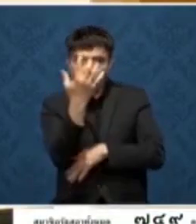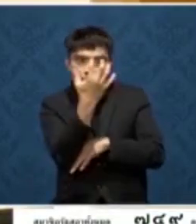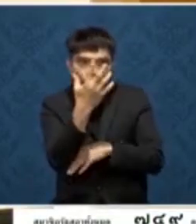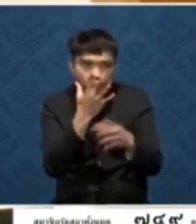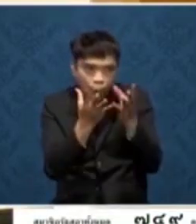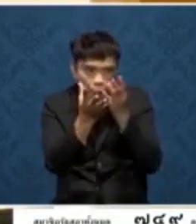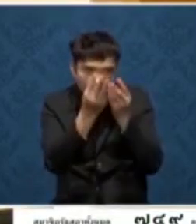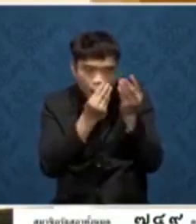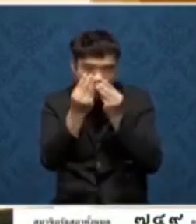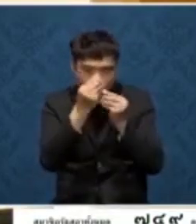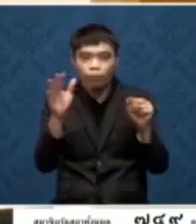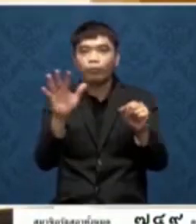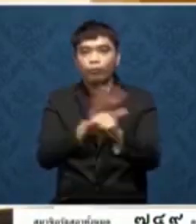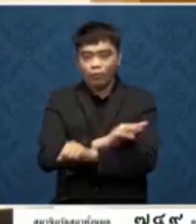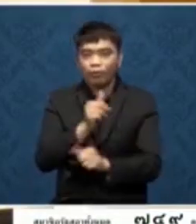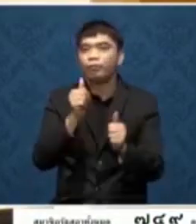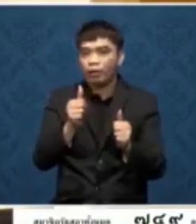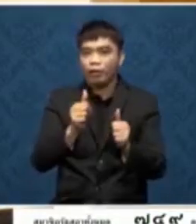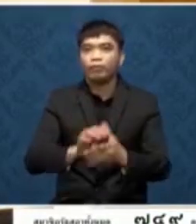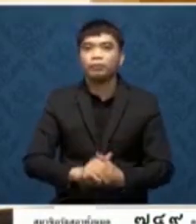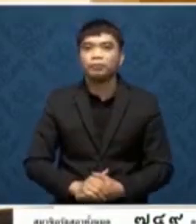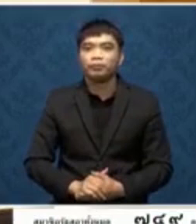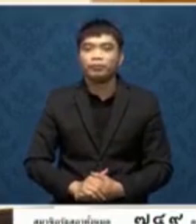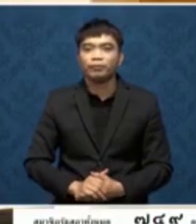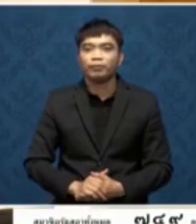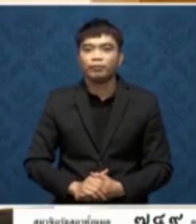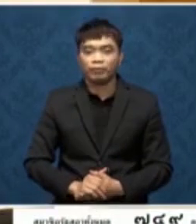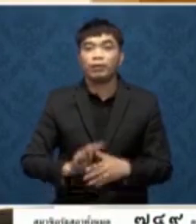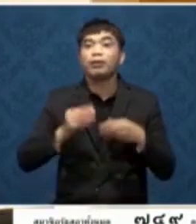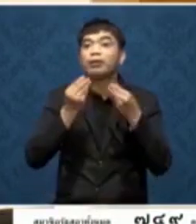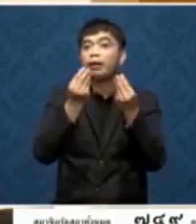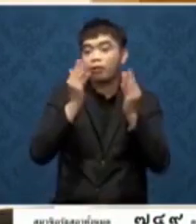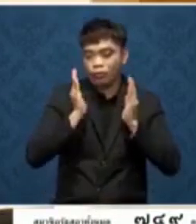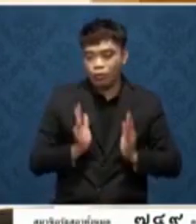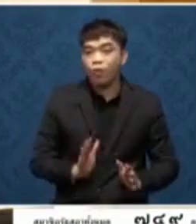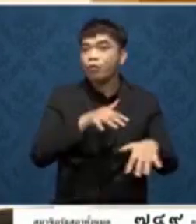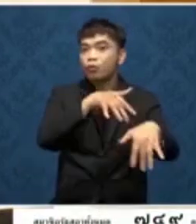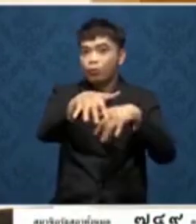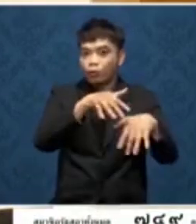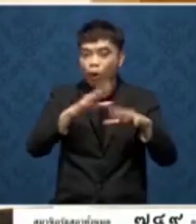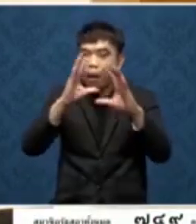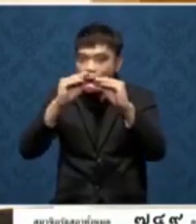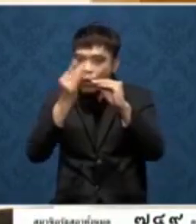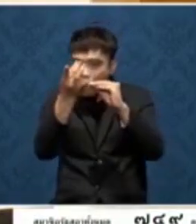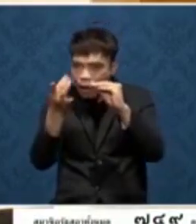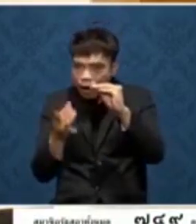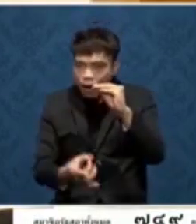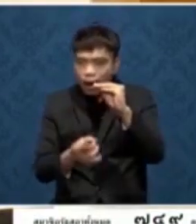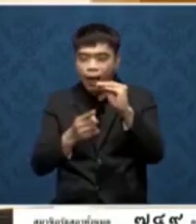ถึงดังนั้นนะครับเพื่อให้ประชาชนได้รับทราบการประชุมร่วมกันของรัฐสภาอย่างทั่วถึ